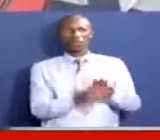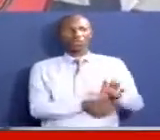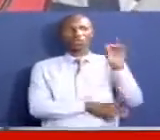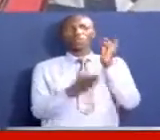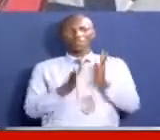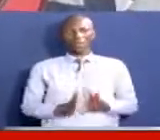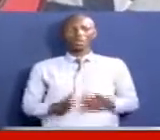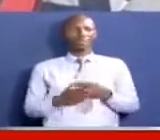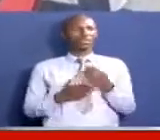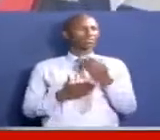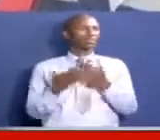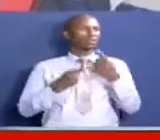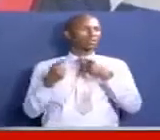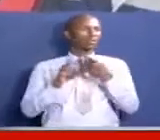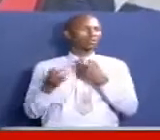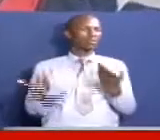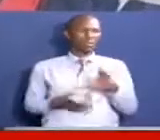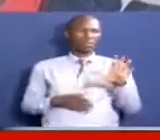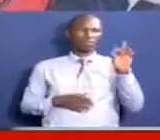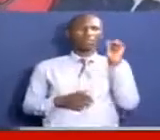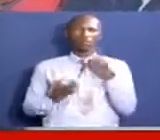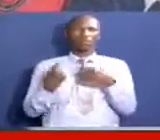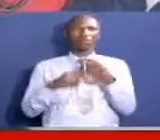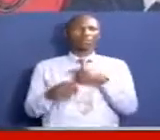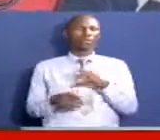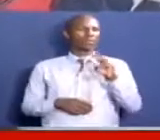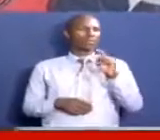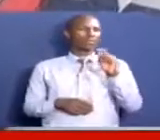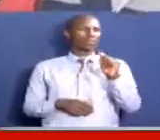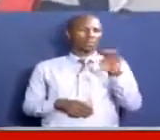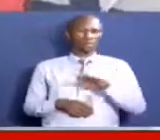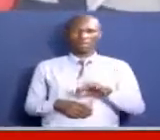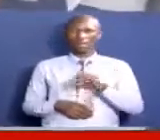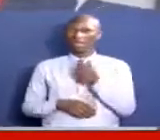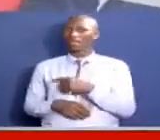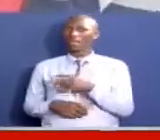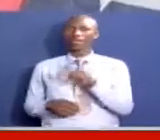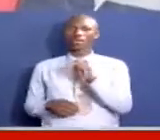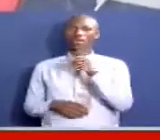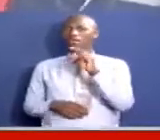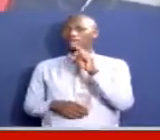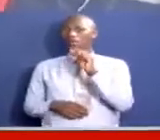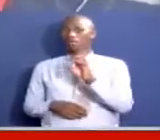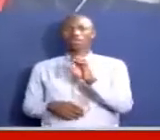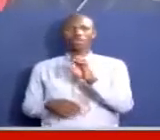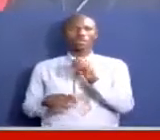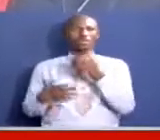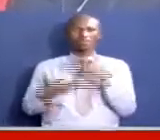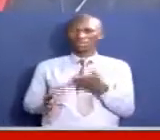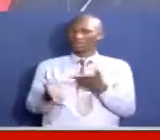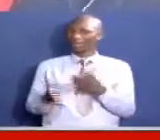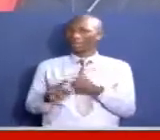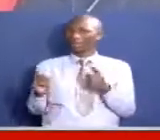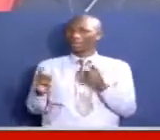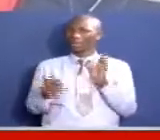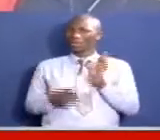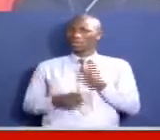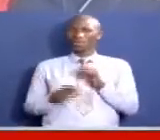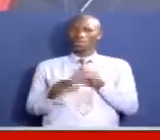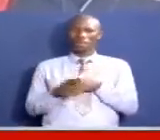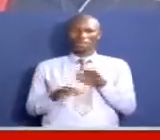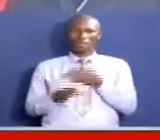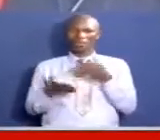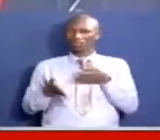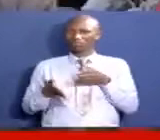unominatua. Amo muumete na mtu kolotua. Amo muumete wa itawodi. Angi muumete ngune vaake po uandu mazeto. Hindi ibeti isi ake po uodi. Sita